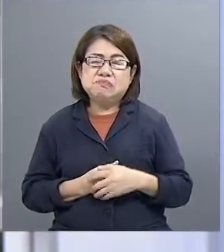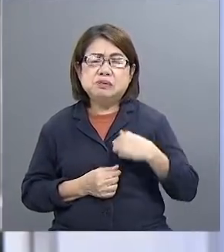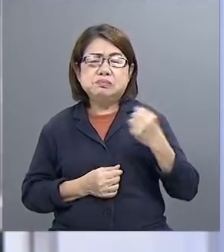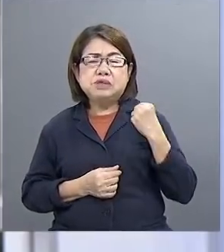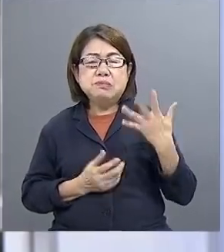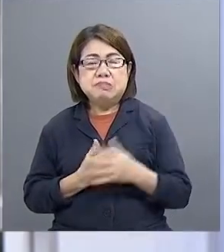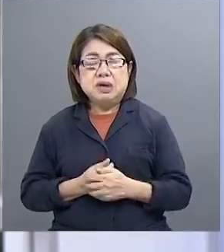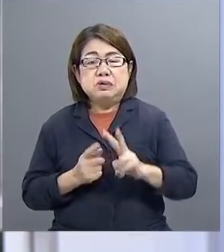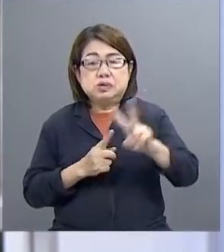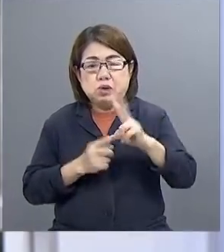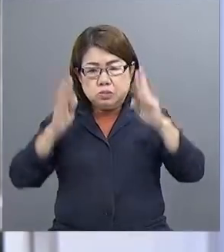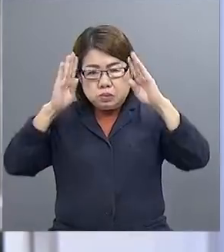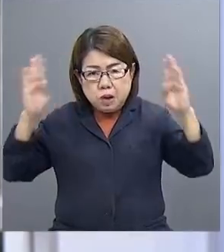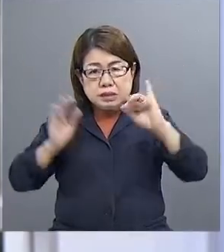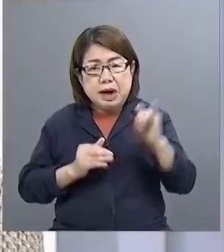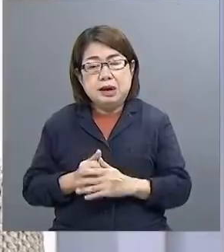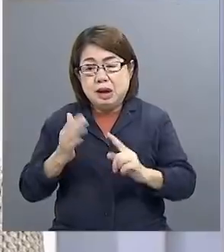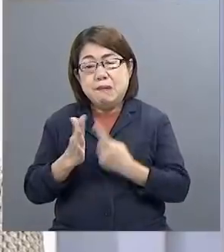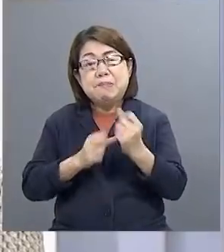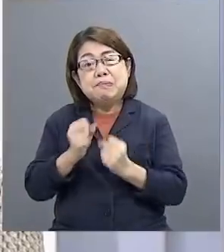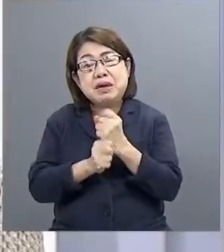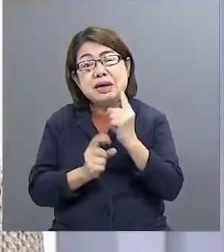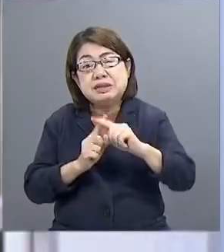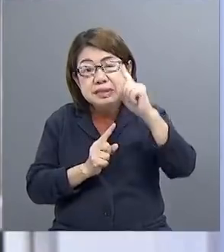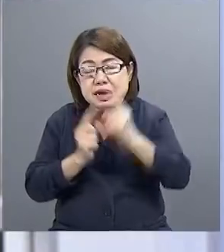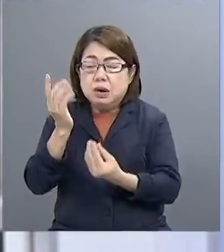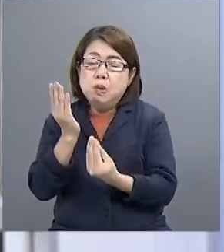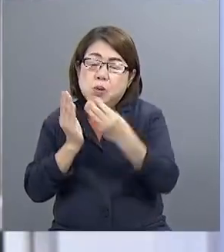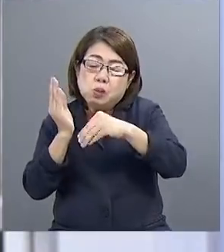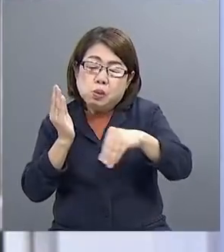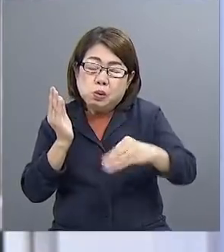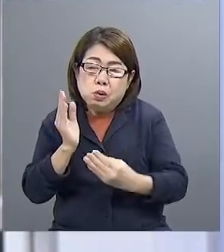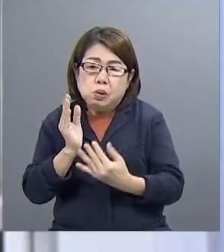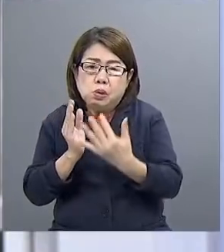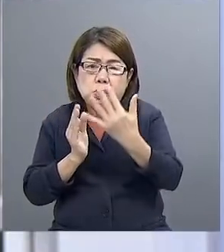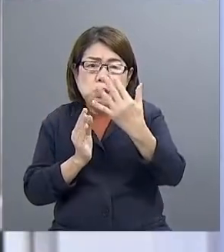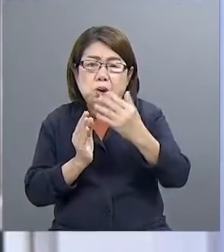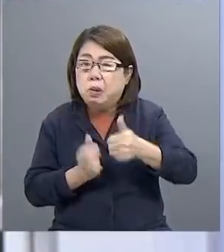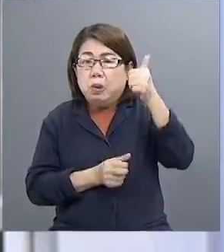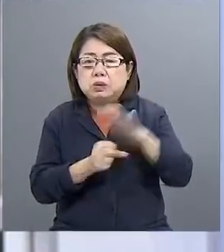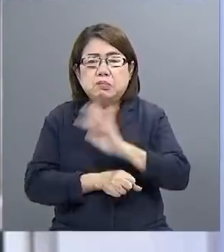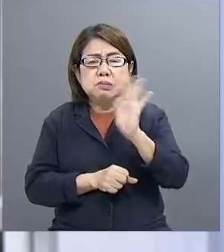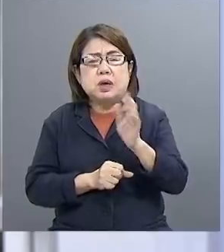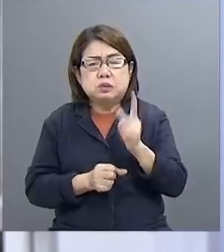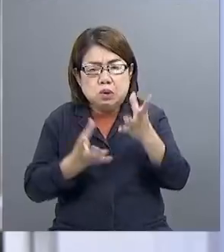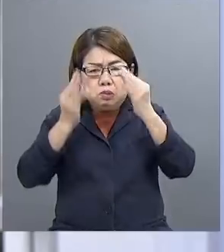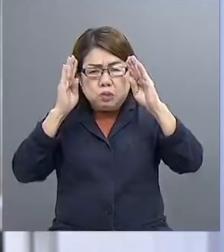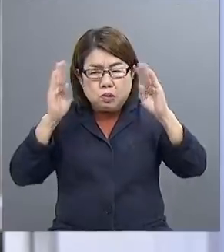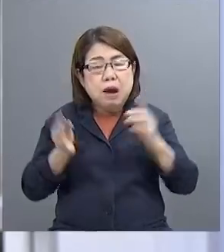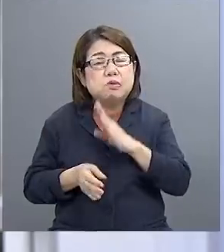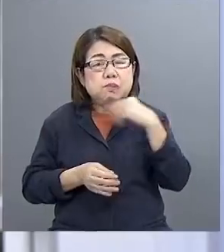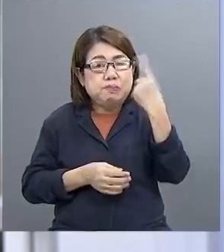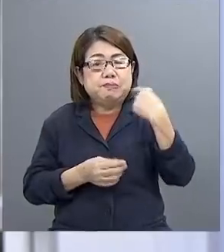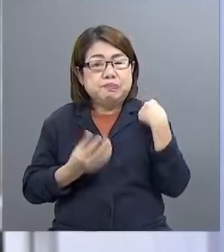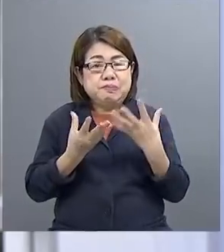ปลูกเดือนแรกปีแรกในมันจะสำเร็จแล้วต้องเรียนรู้ก็เรียนรู้นะครับนั้นใครมีที่มีทางย้อนลองเป็นตัวเลือกนะงานประจำก็ทำในเมื่อ